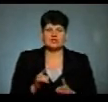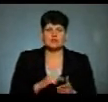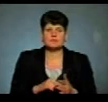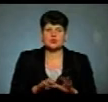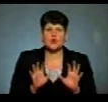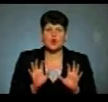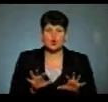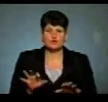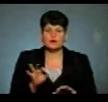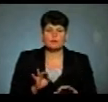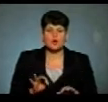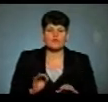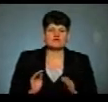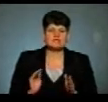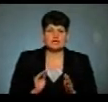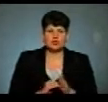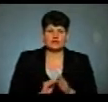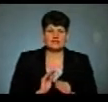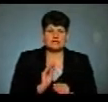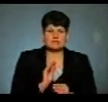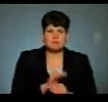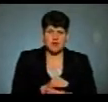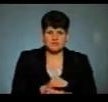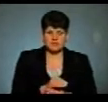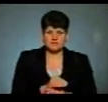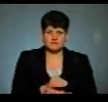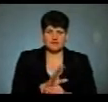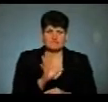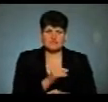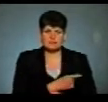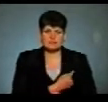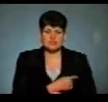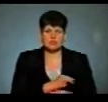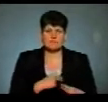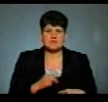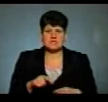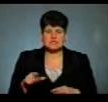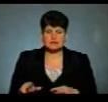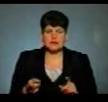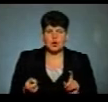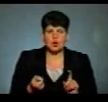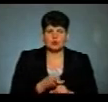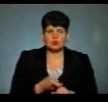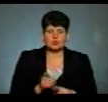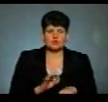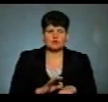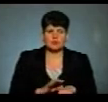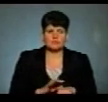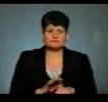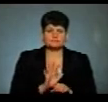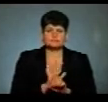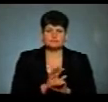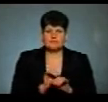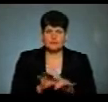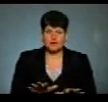голови про встановлення надбавки всім медичним працівникам, які контактують із хворими на COVID-19